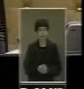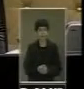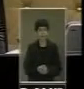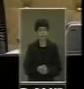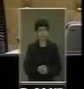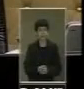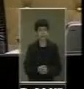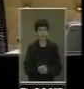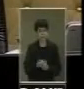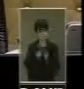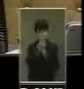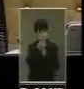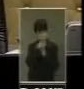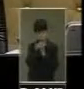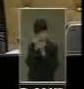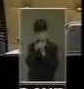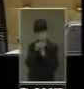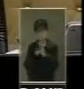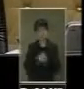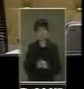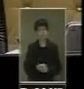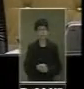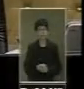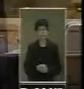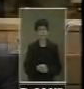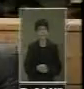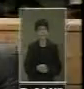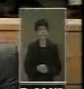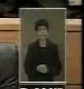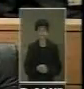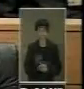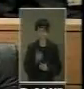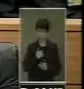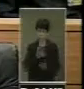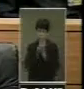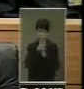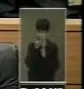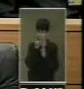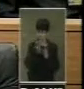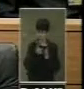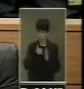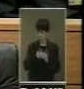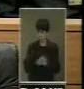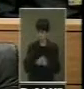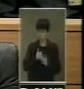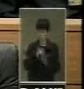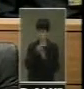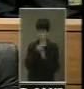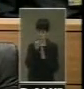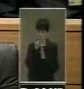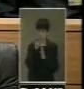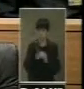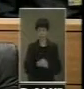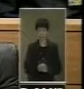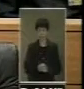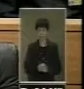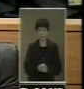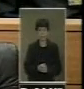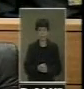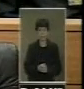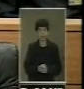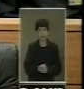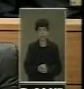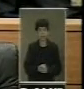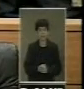ท่านมีเวลา11นาทีนะครับ 20นาทีครับท่านครับผม20นาทีครับท่านครับ